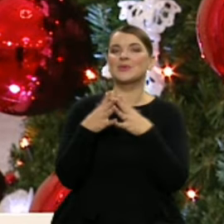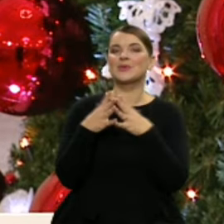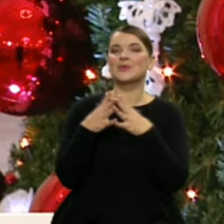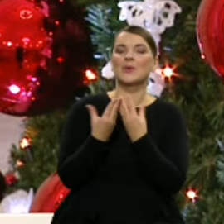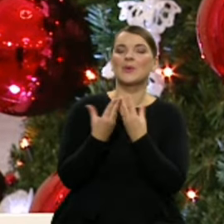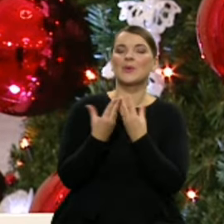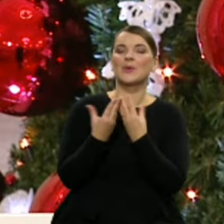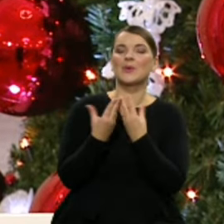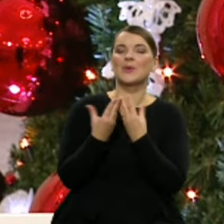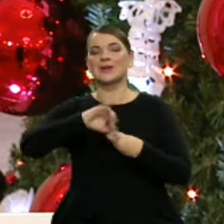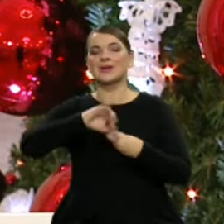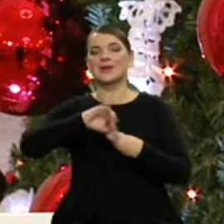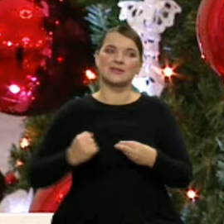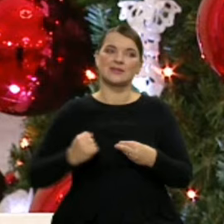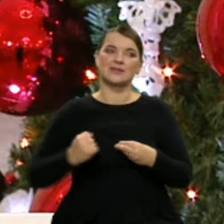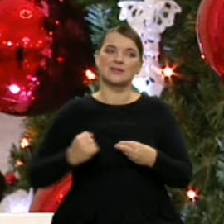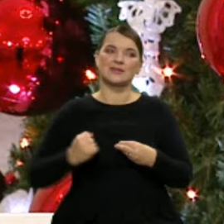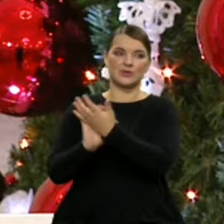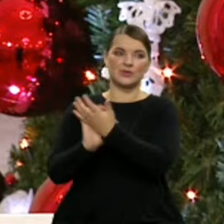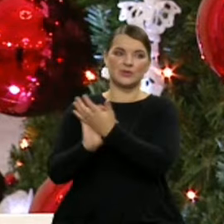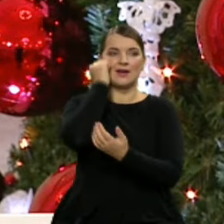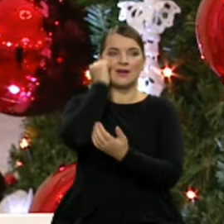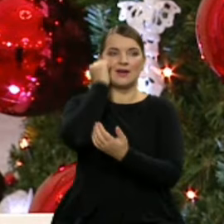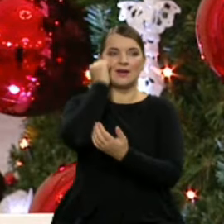santykius. Ir tikrai dėkoju Dievui